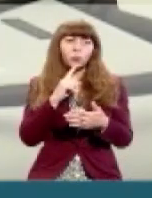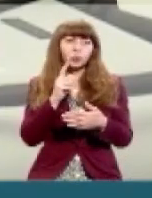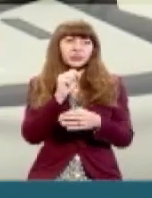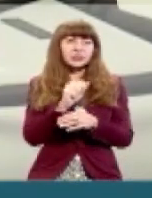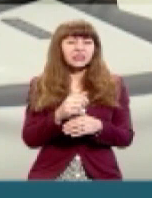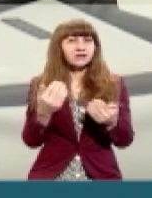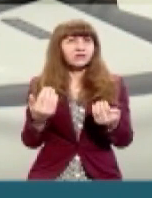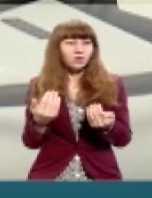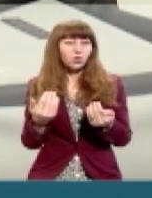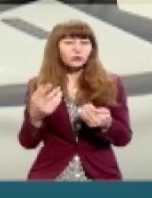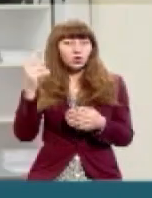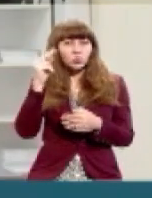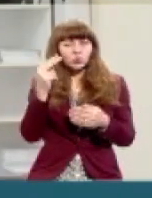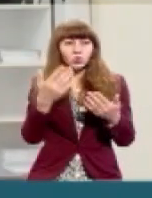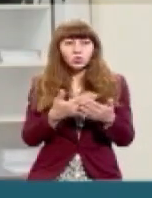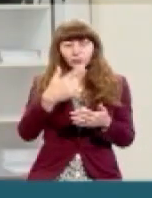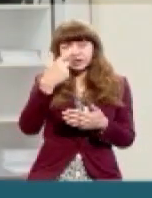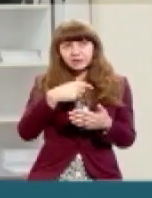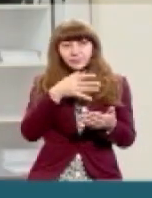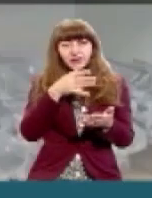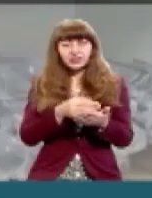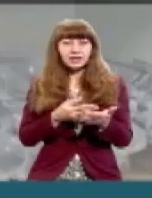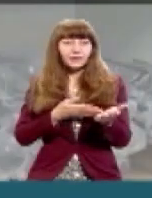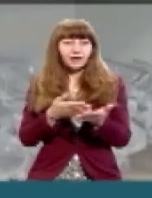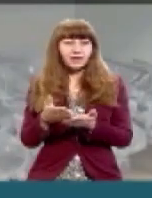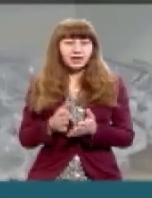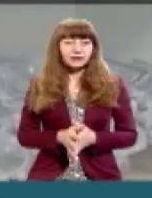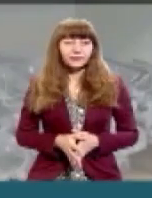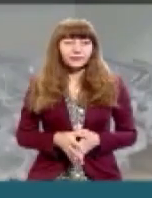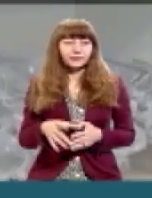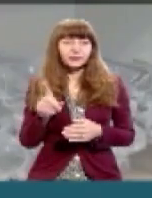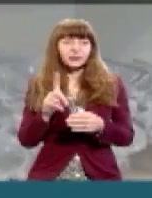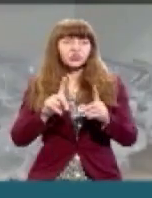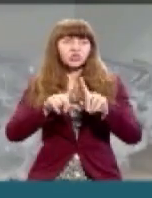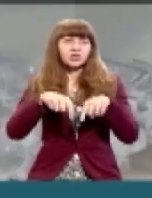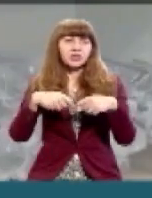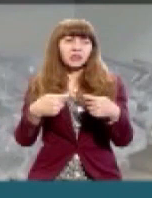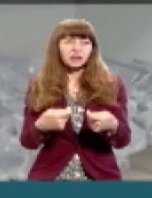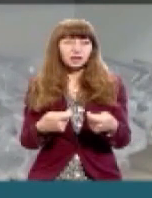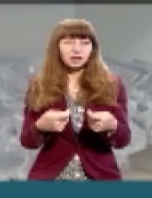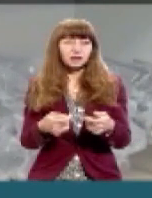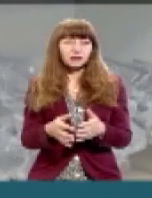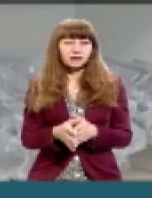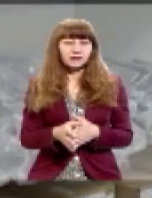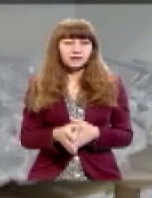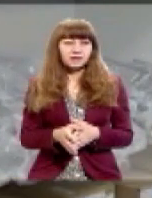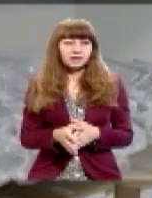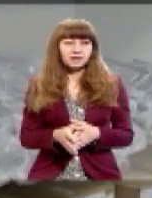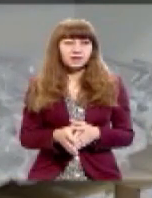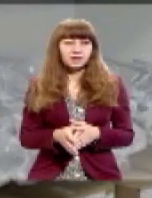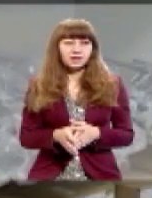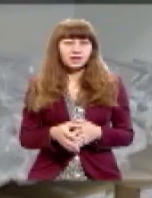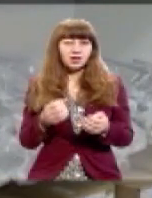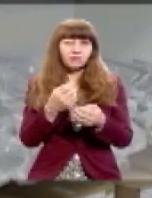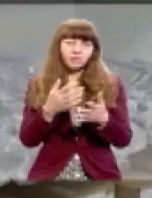останавливается. Сегодня он осваивает новое для себя направление. То, что мы сейчас оказываем небольшой, только, можно сказать, неплохой спектр